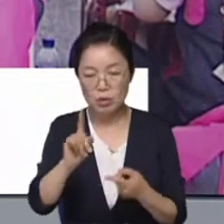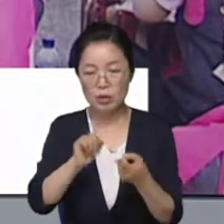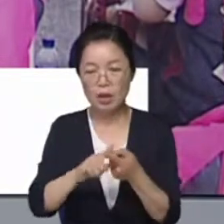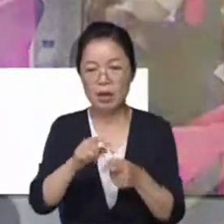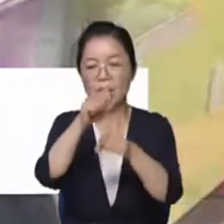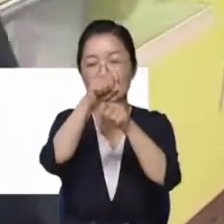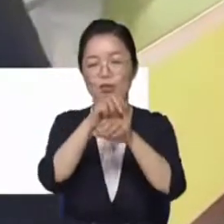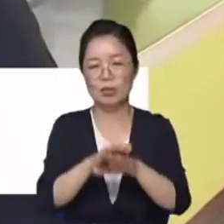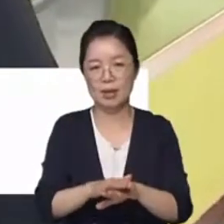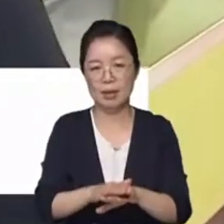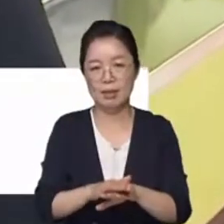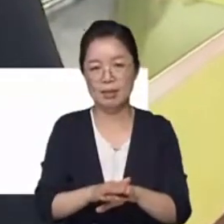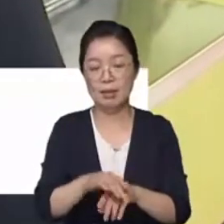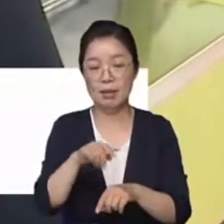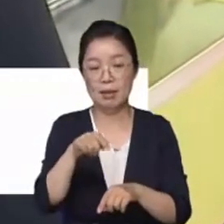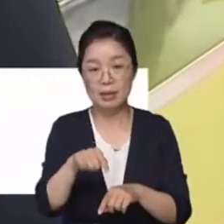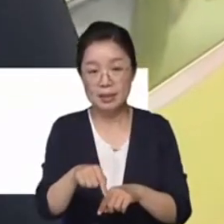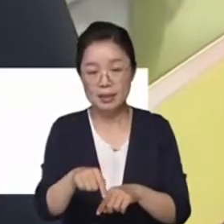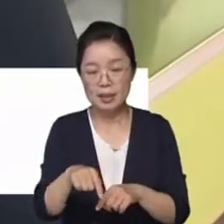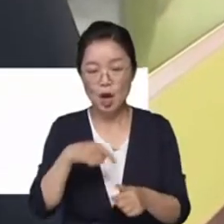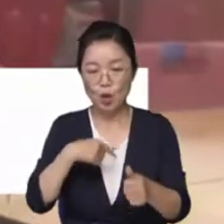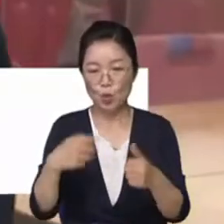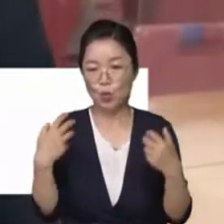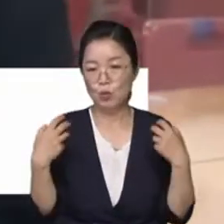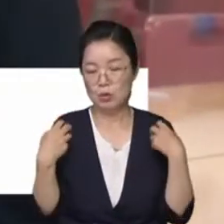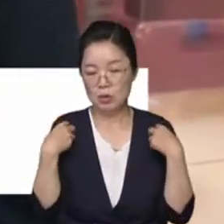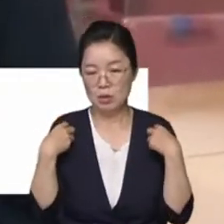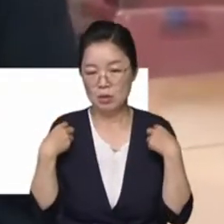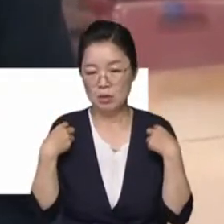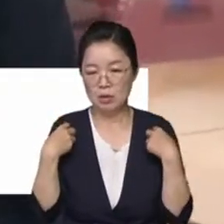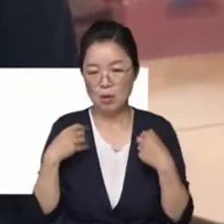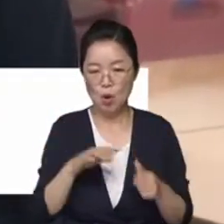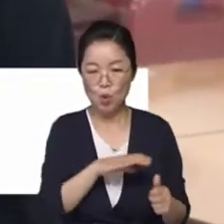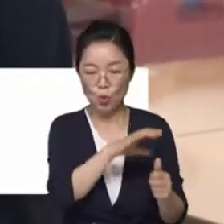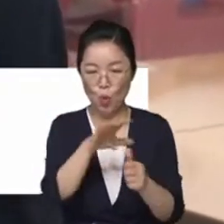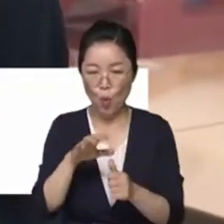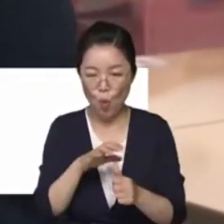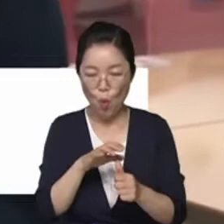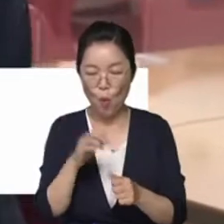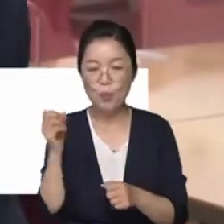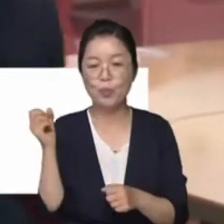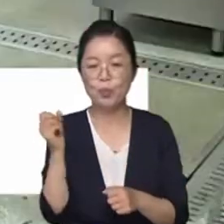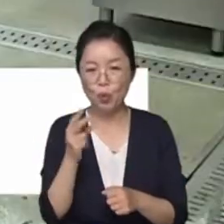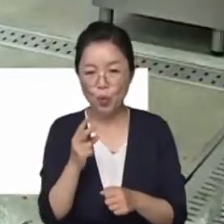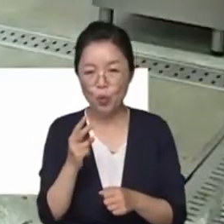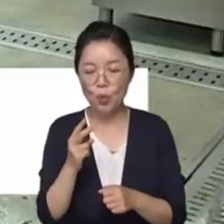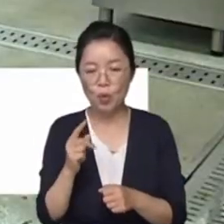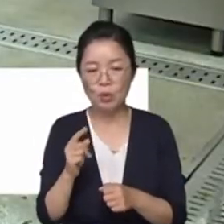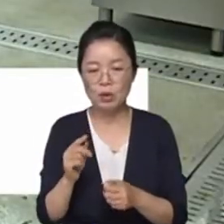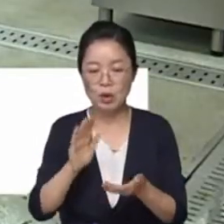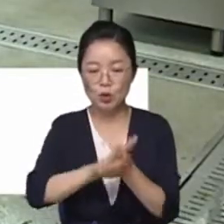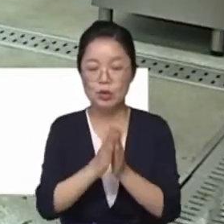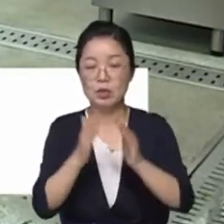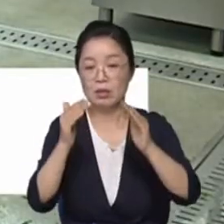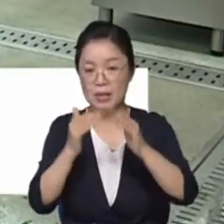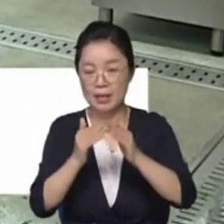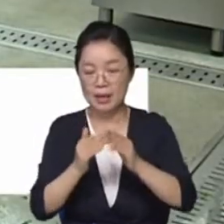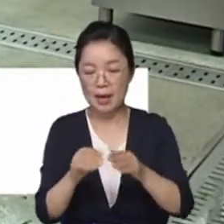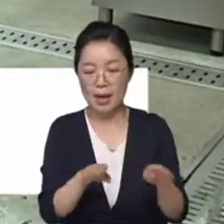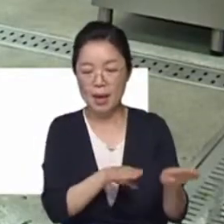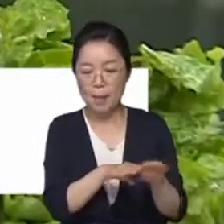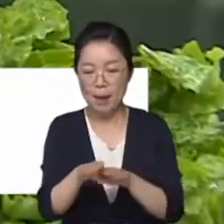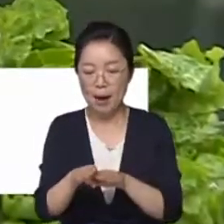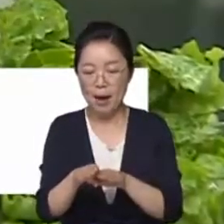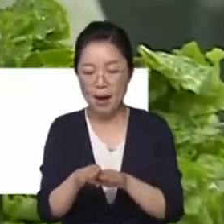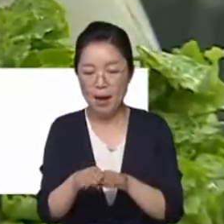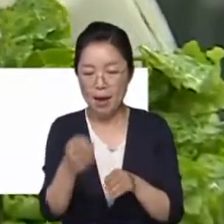좌초됐습니다. 광주광역시 교육청은 전체 돌봄 학생과 방과 후 유치원생에게 이번 여름방학부터 무상으로